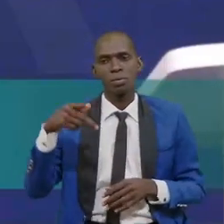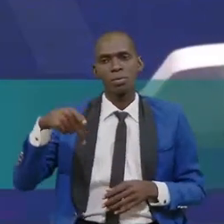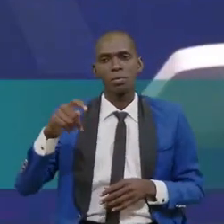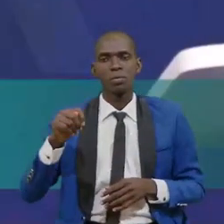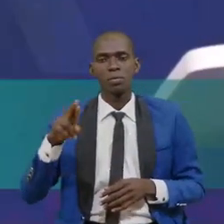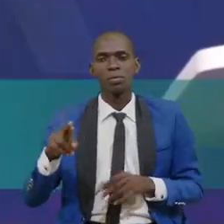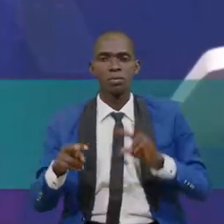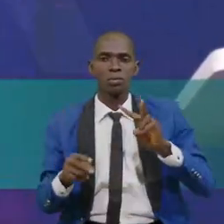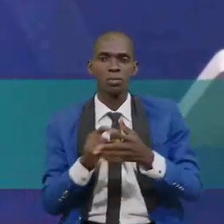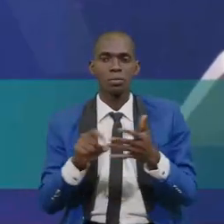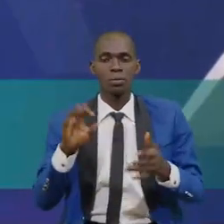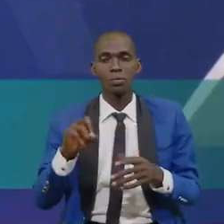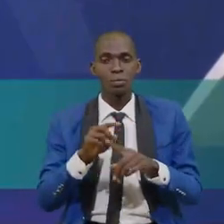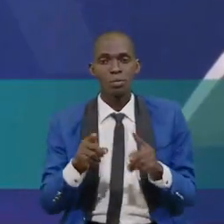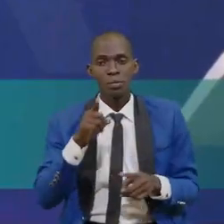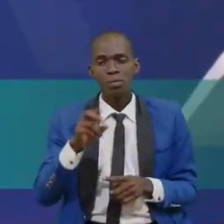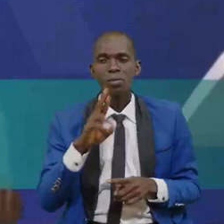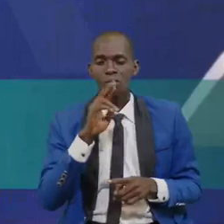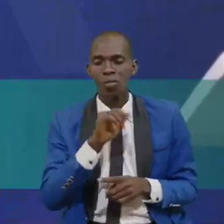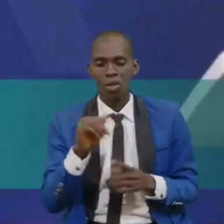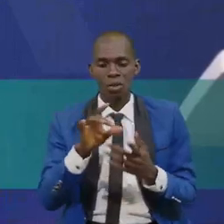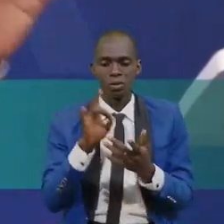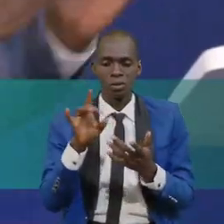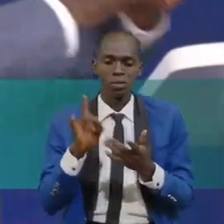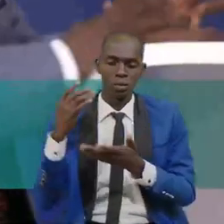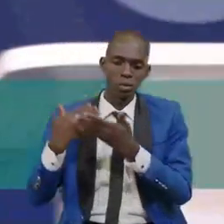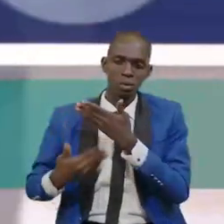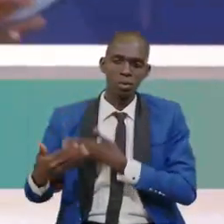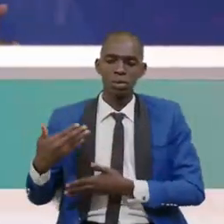verset 9. 1 Pierre 2, 9.